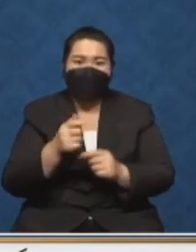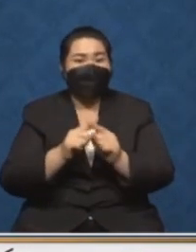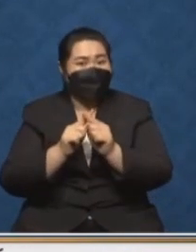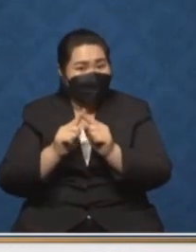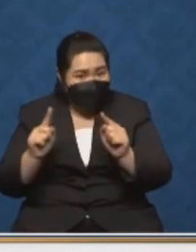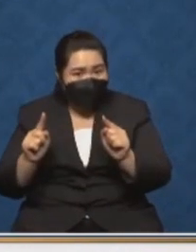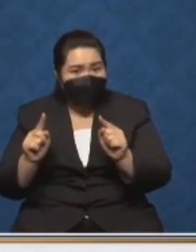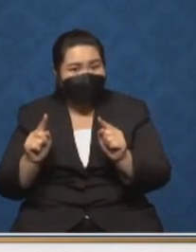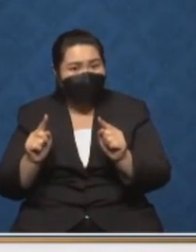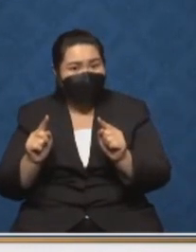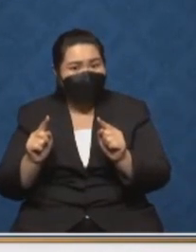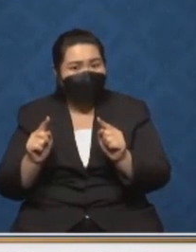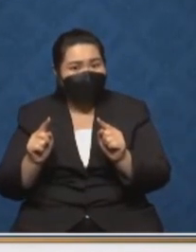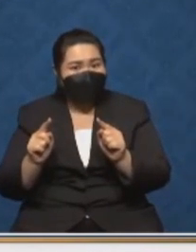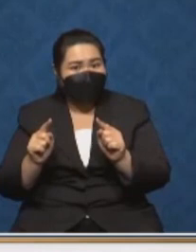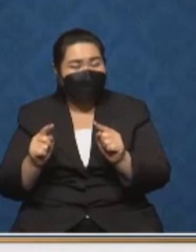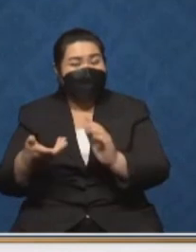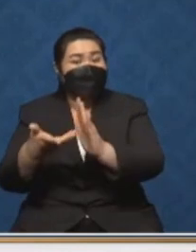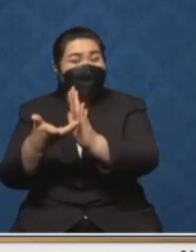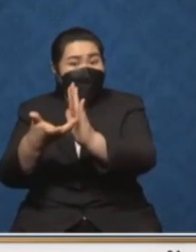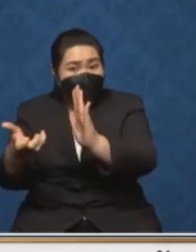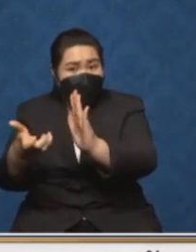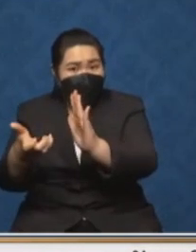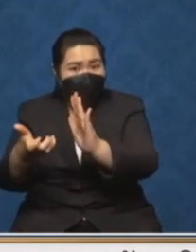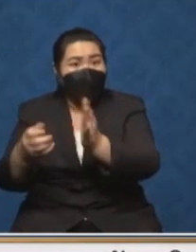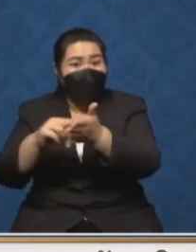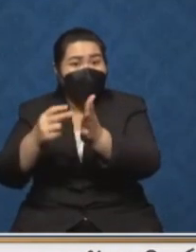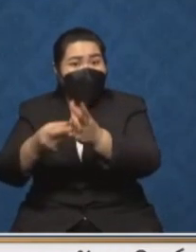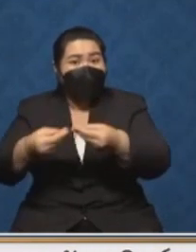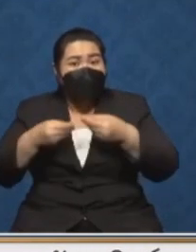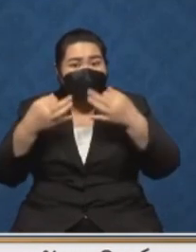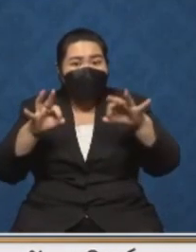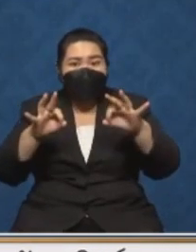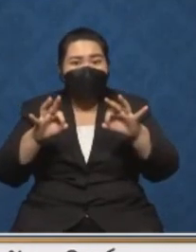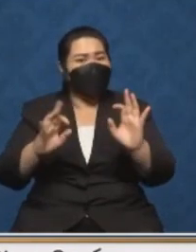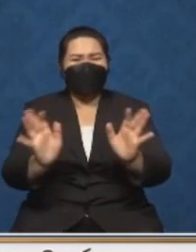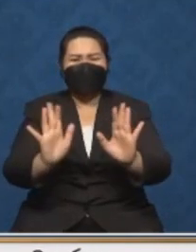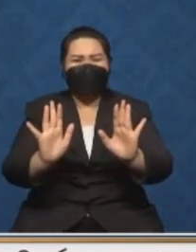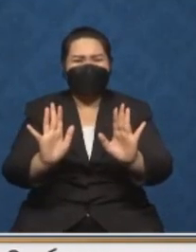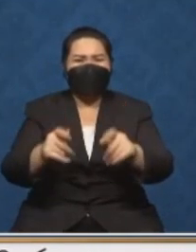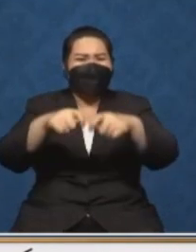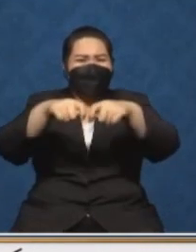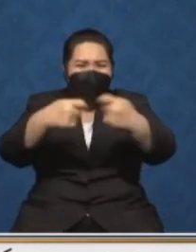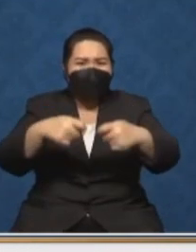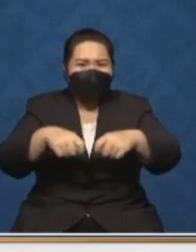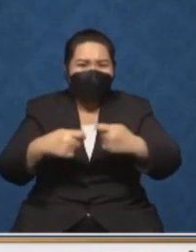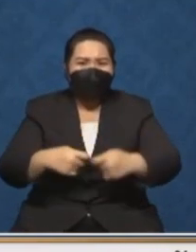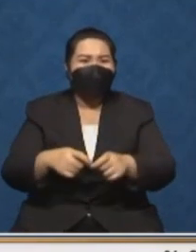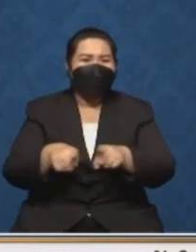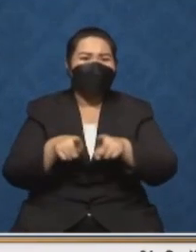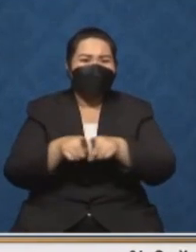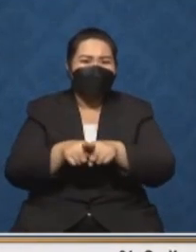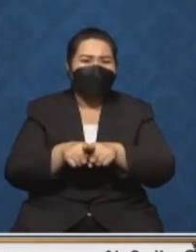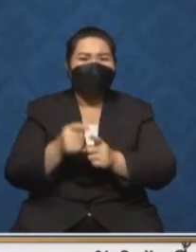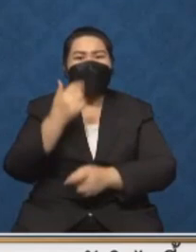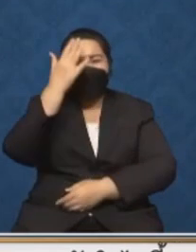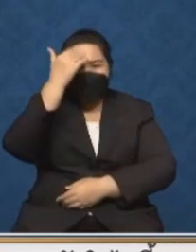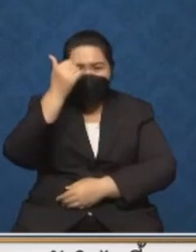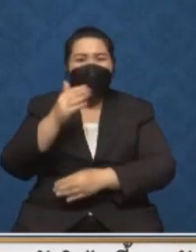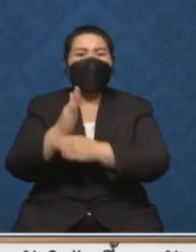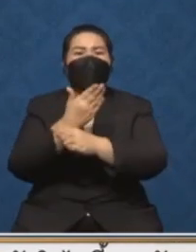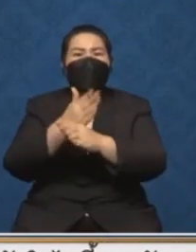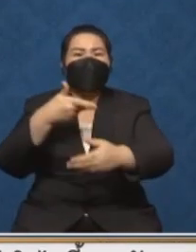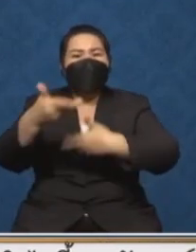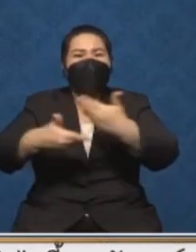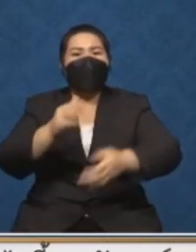แต่ว่า ไ้เบิรกไปก่อน ไมไดหมายถวาเขาให้เลยนะหักเอาทกบาทุกสตาม เพราะนั้นคือเป็ทุรกิจหน